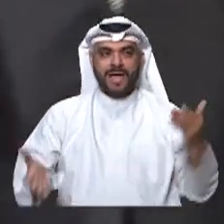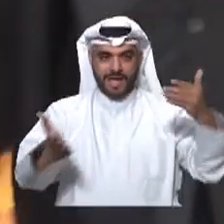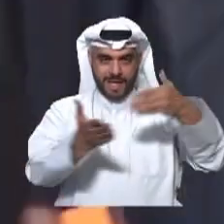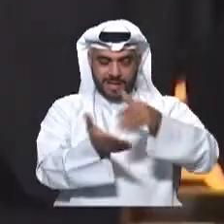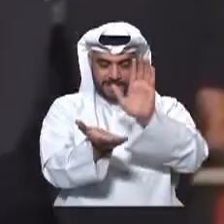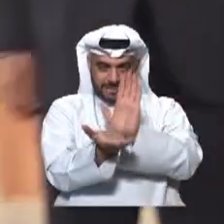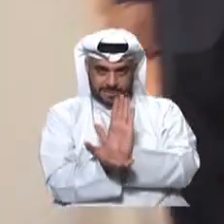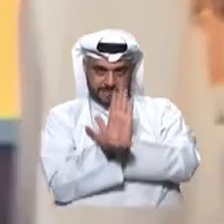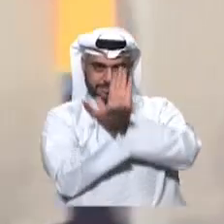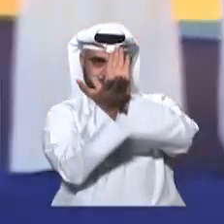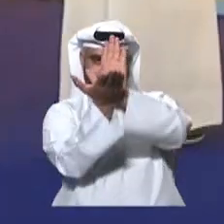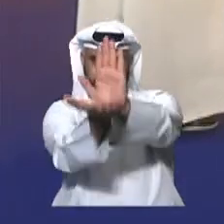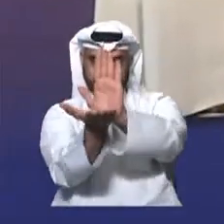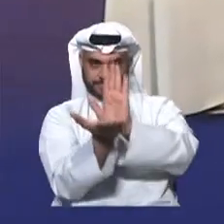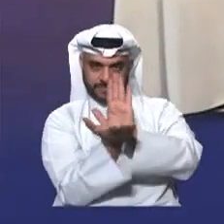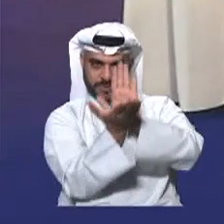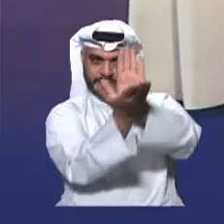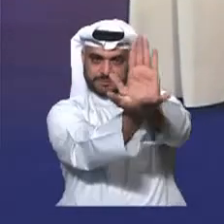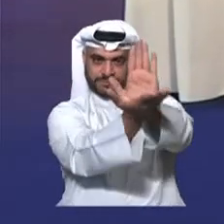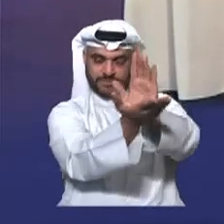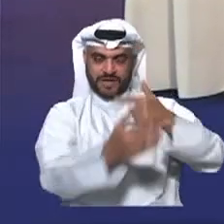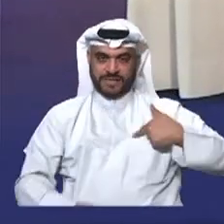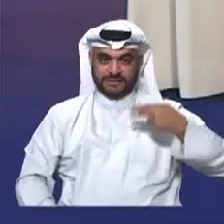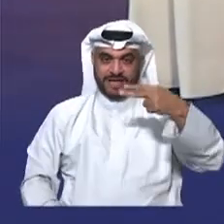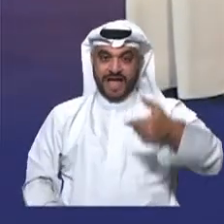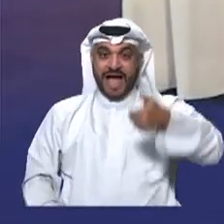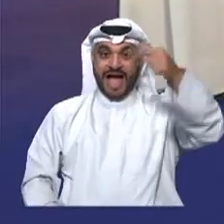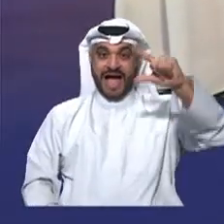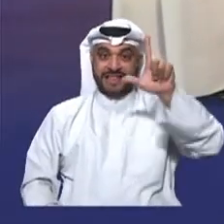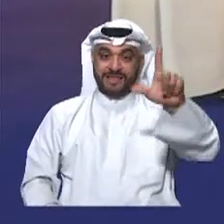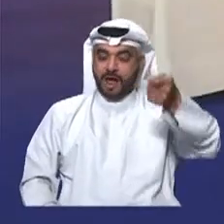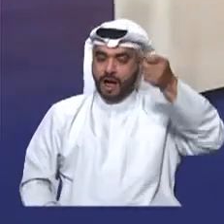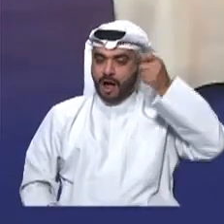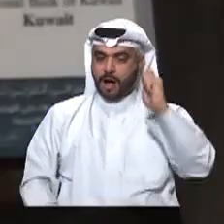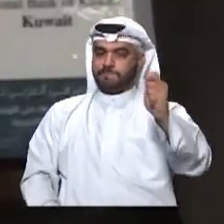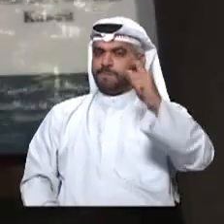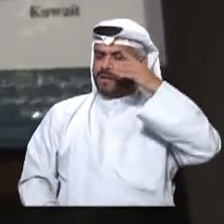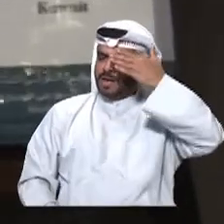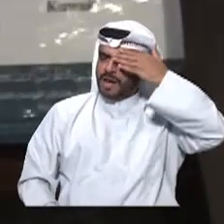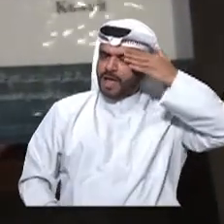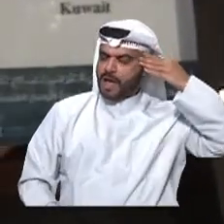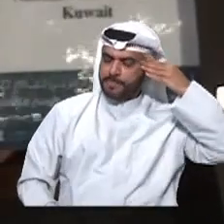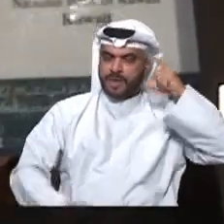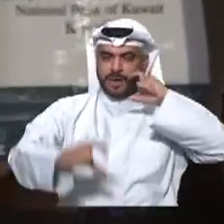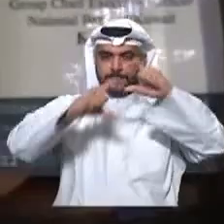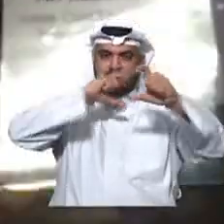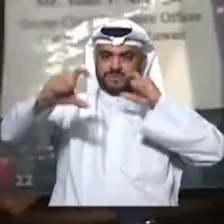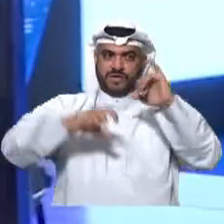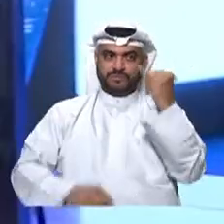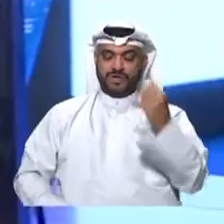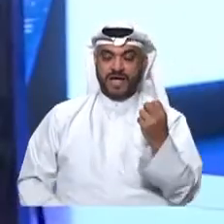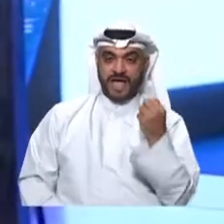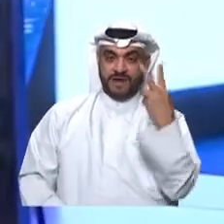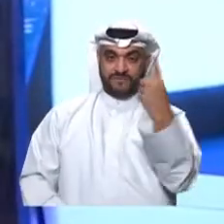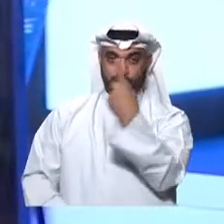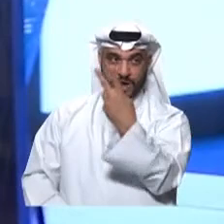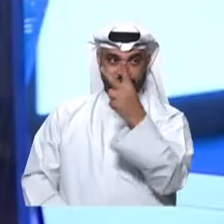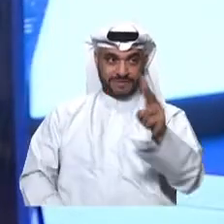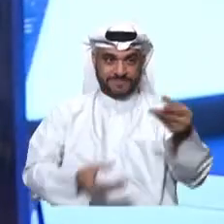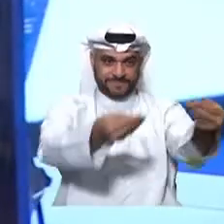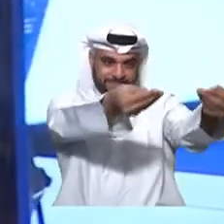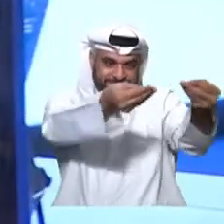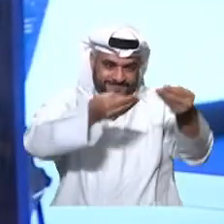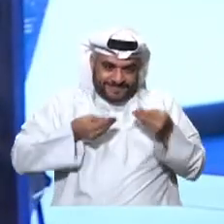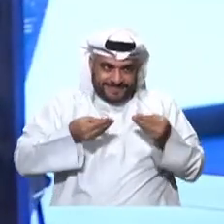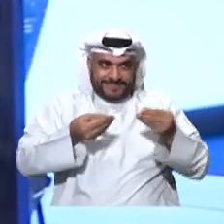الكويتي عادل عبد الوهاب الماجد وحصوله على الشخصية المصرفية العربية لعام 2021. تم تكريمي من اتحاد